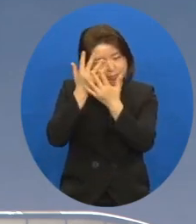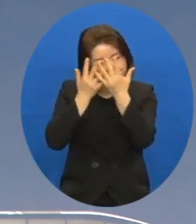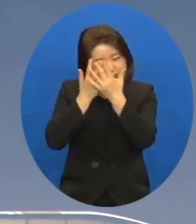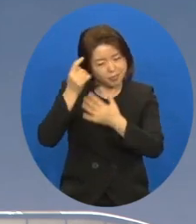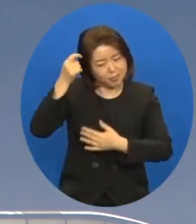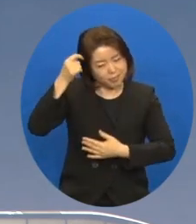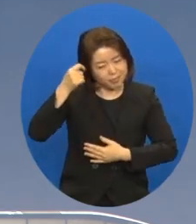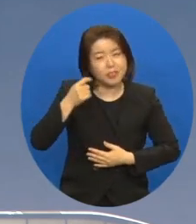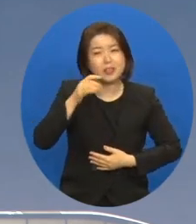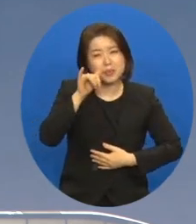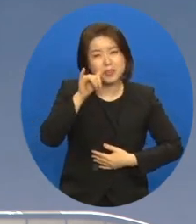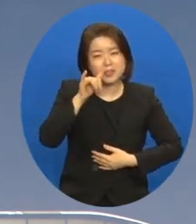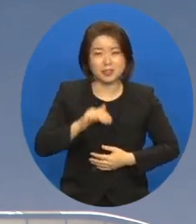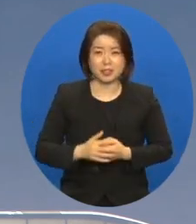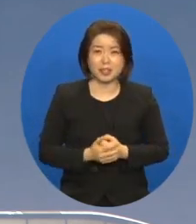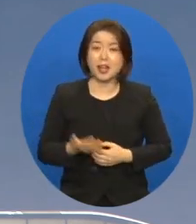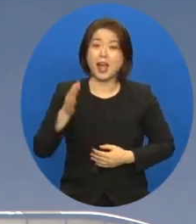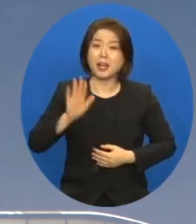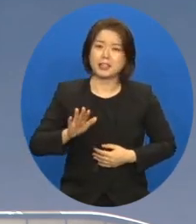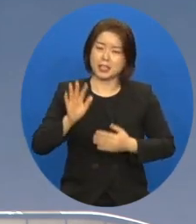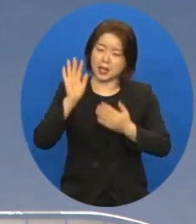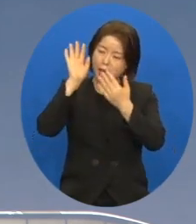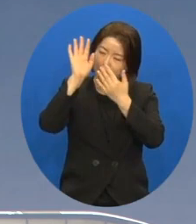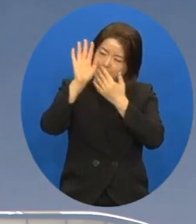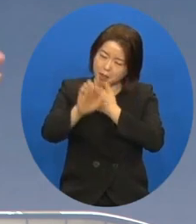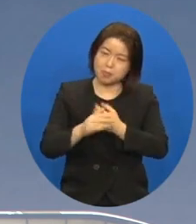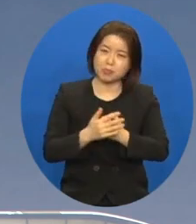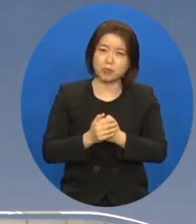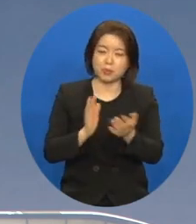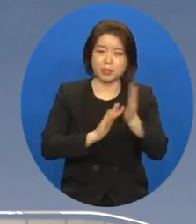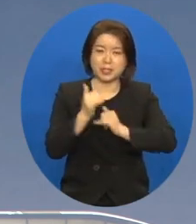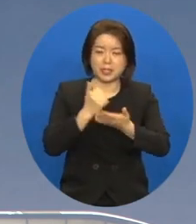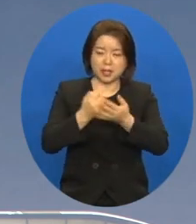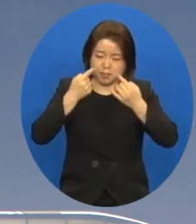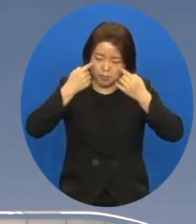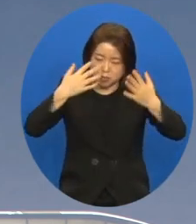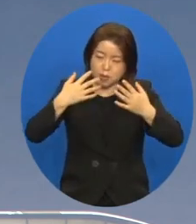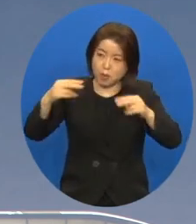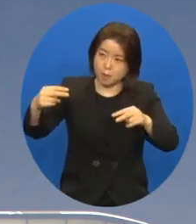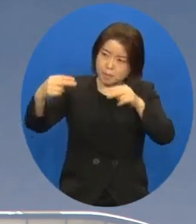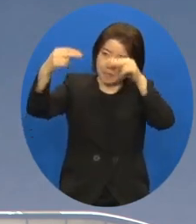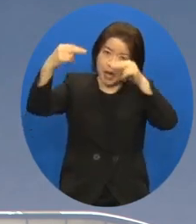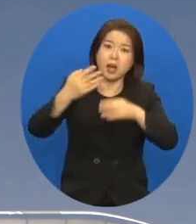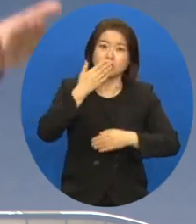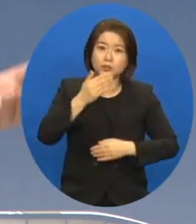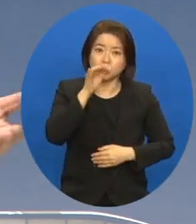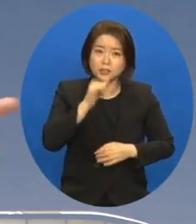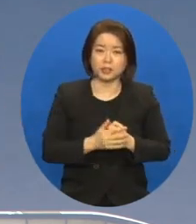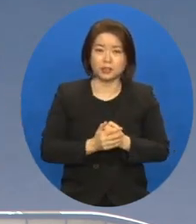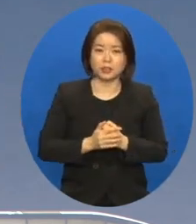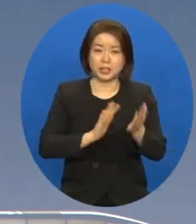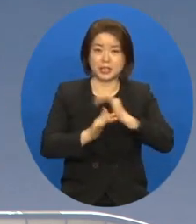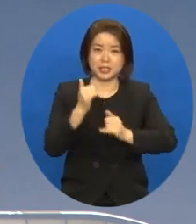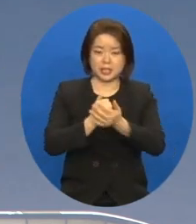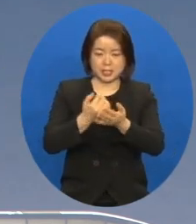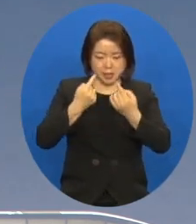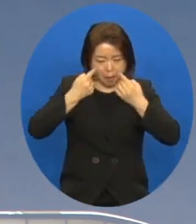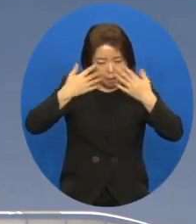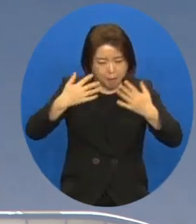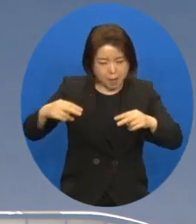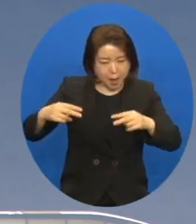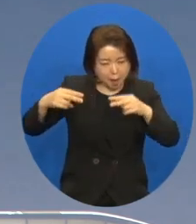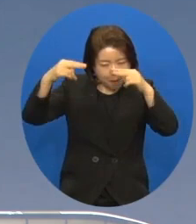거죠. 그러나 언젠가는 예수님을 분명히 볼 날이 옵니다. 예수님을 분명히 볼 날이 오게